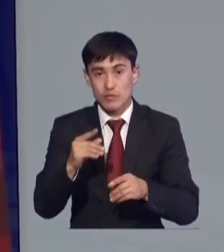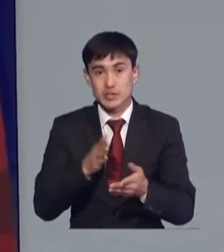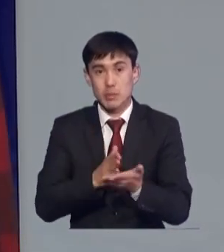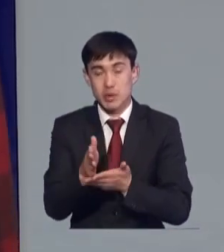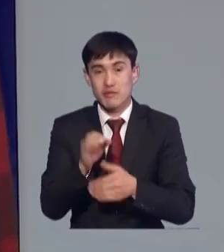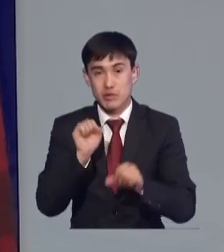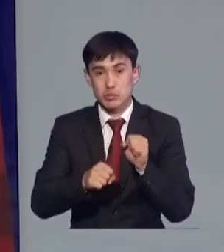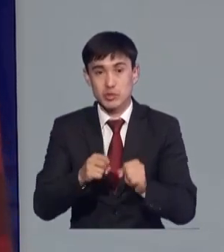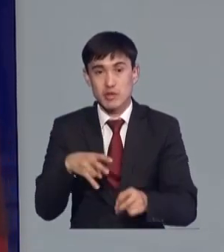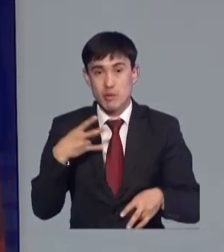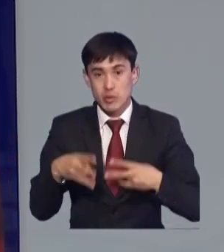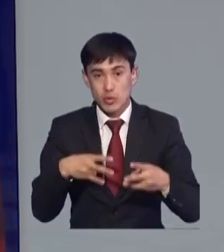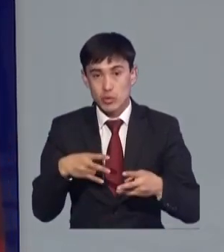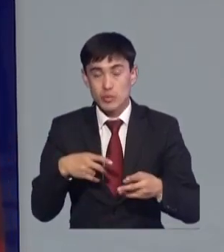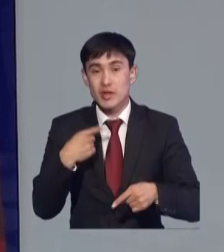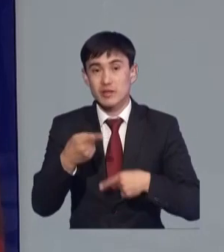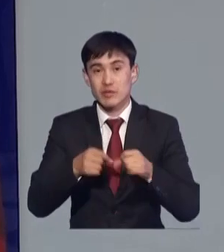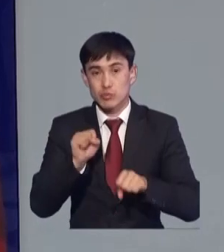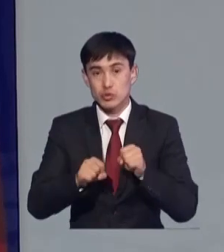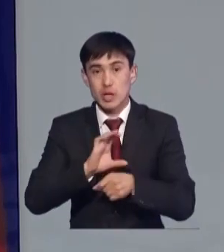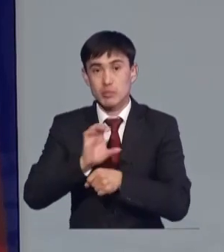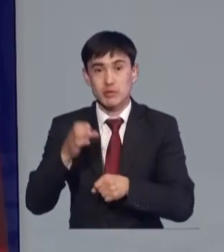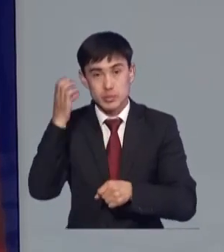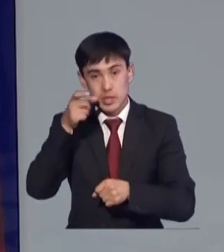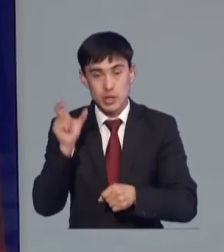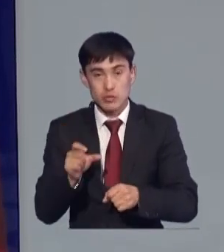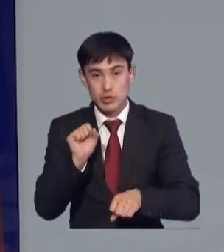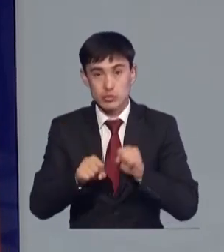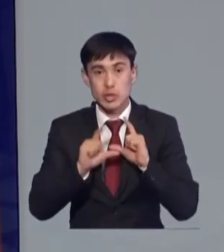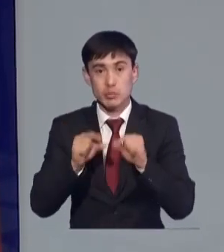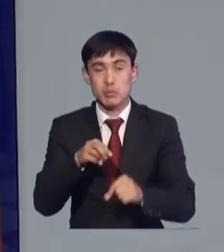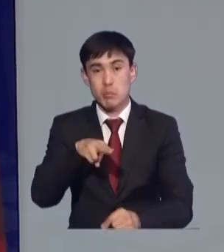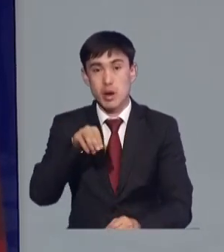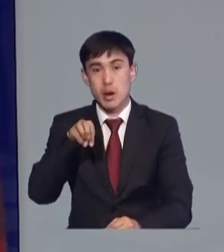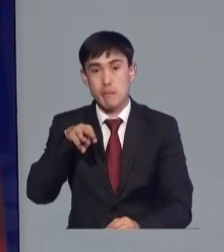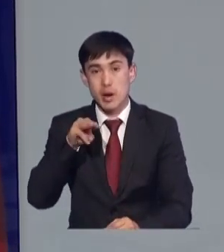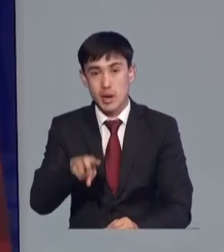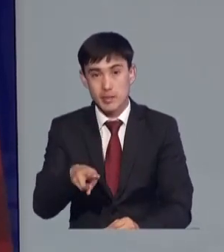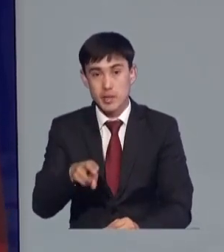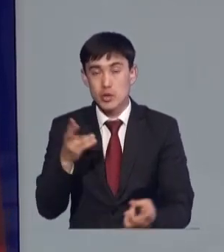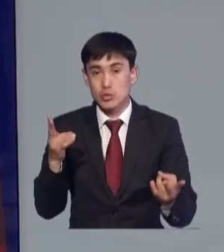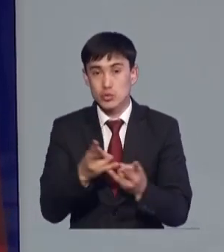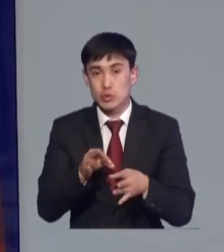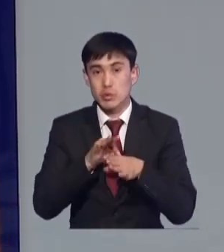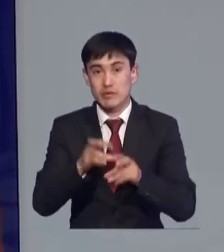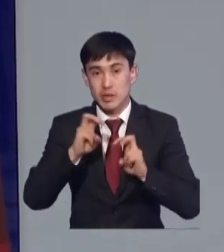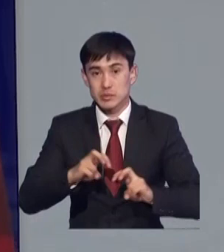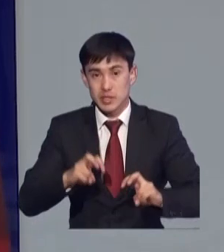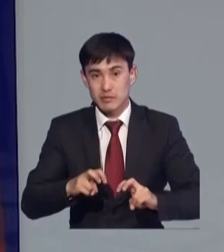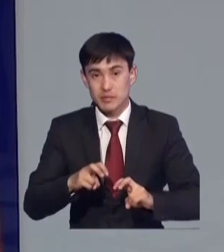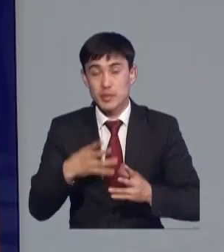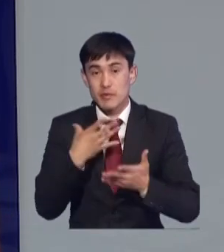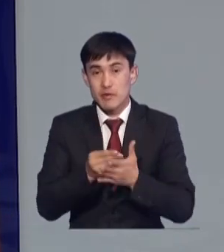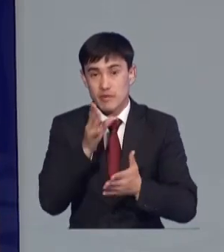направит возможно к невропатологу возможно отправят к психиатру возможно отправят на пмпк то есть нужно проводить обследование и в